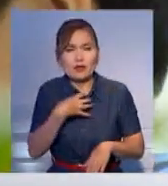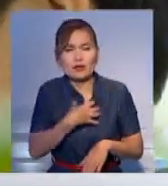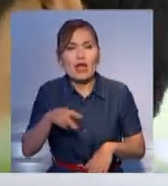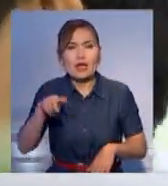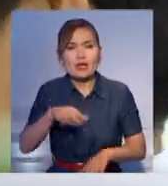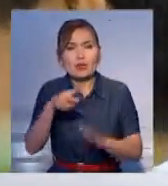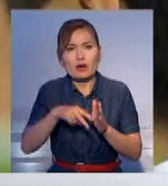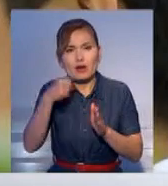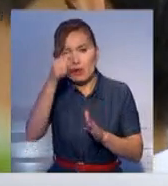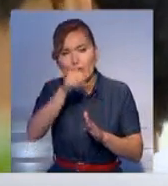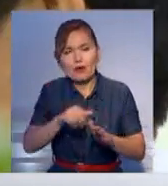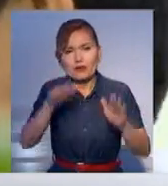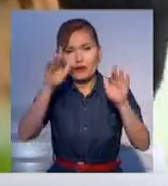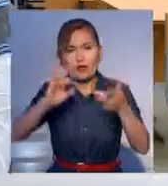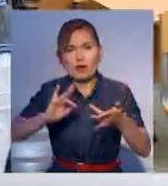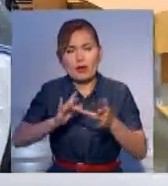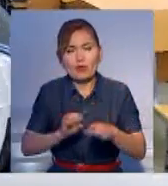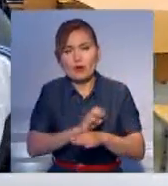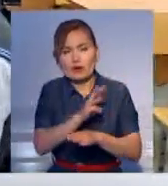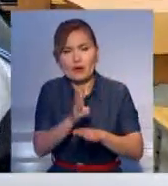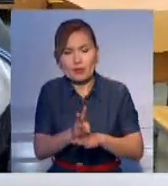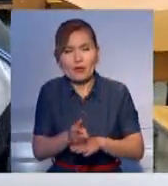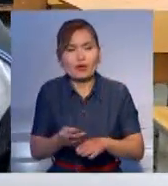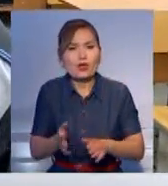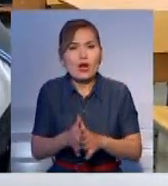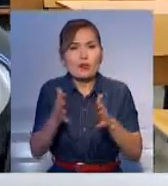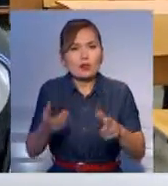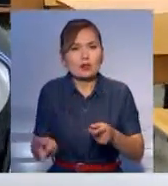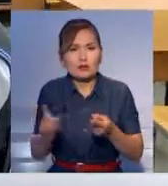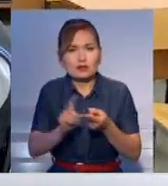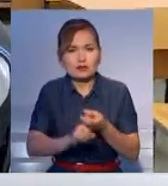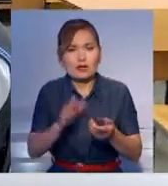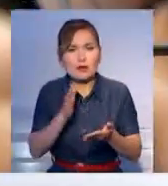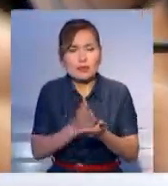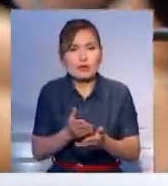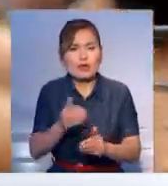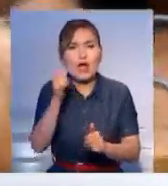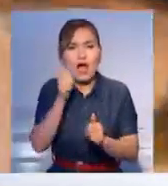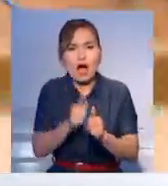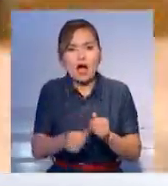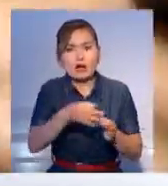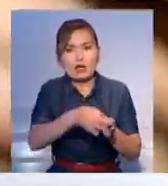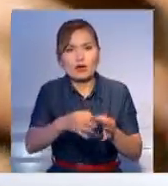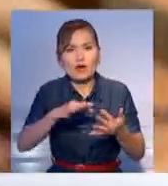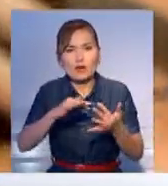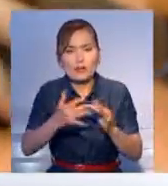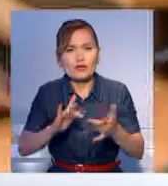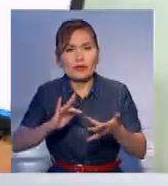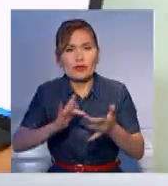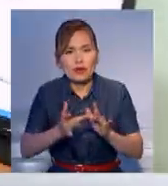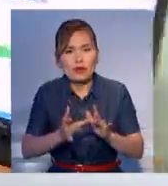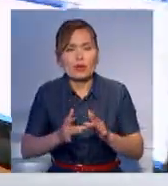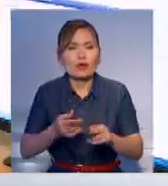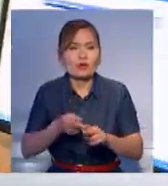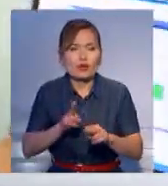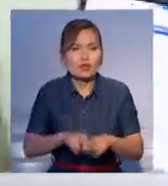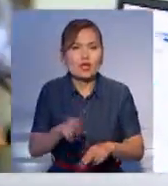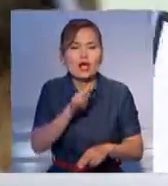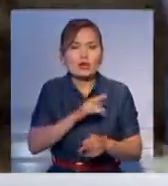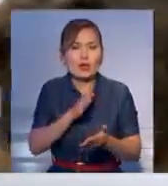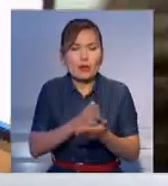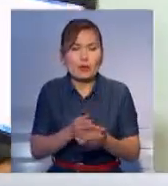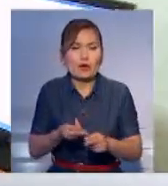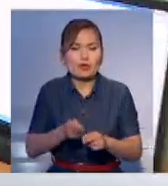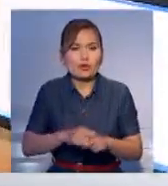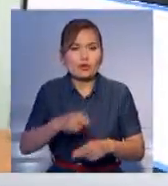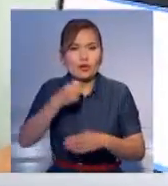бастау алған смарт-сити жобасы да оған тікелей әсерін тигізді. Қазір әр өңірде цифрландыру кеңсесі бар. Ондағы жұмысты